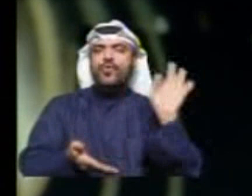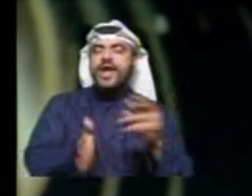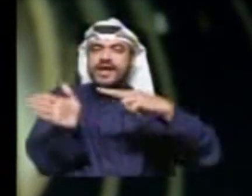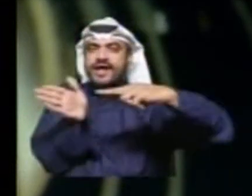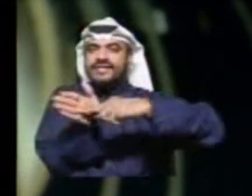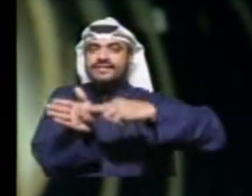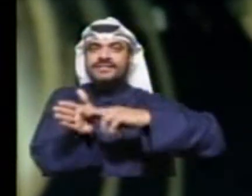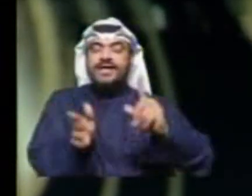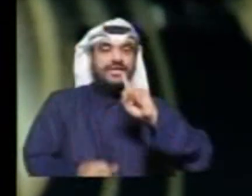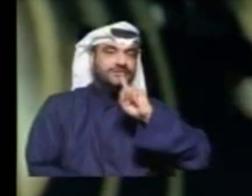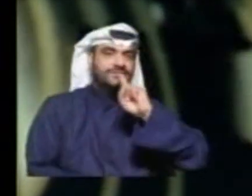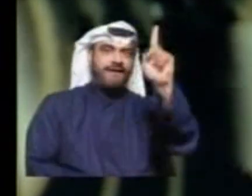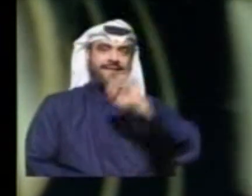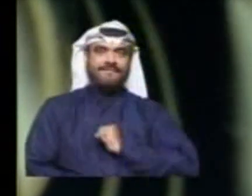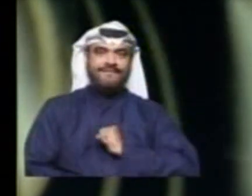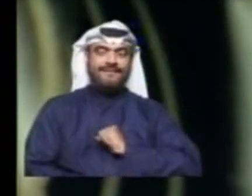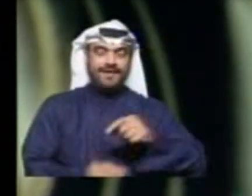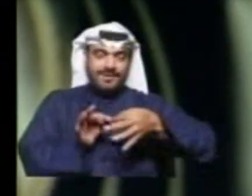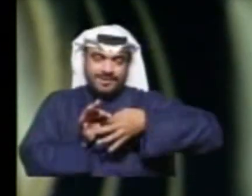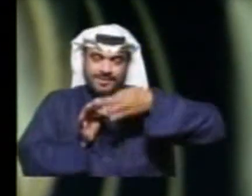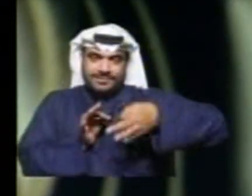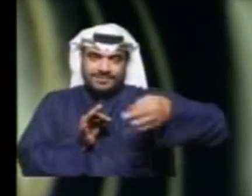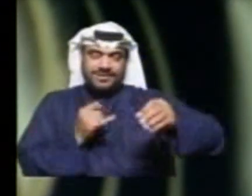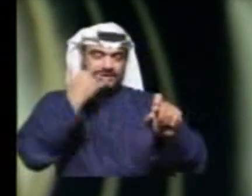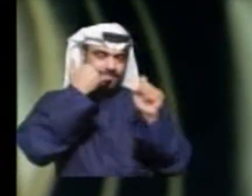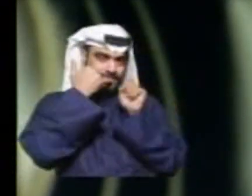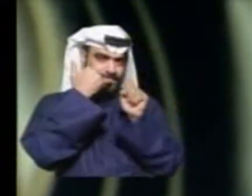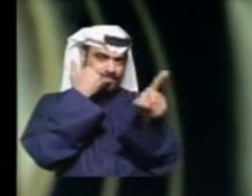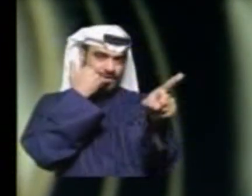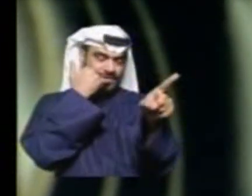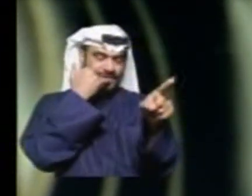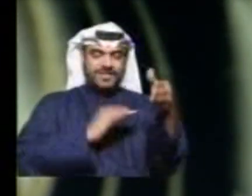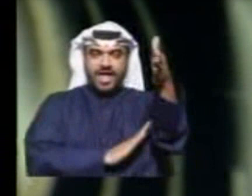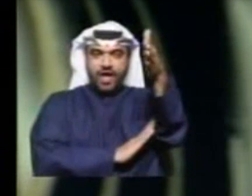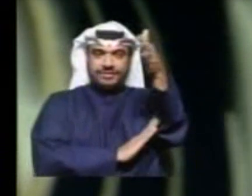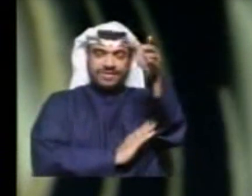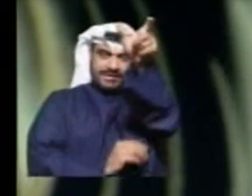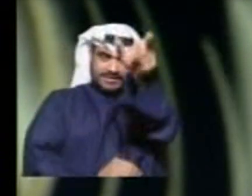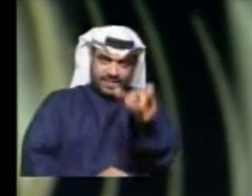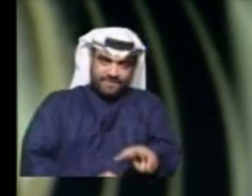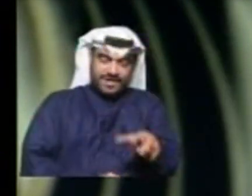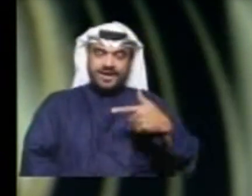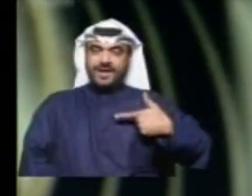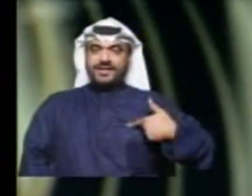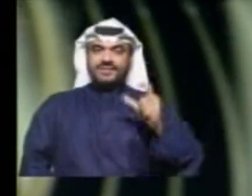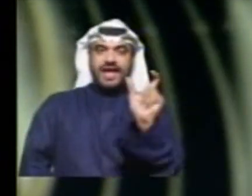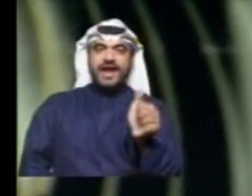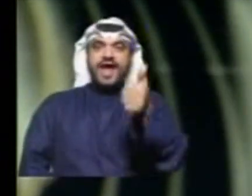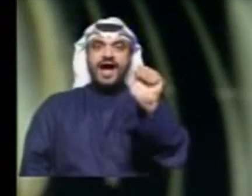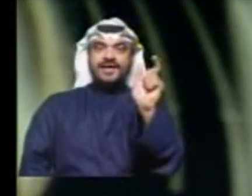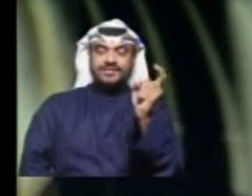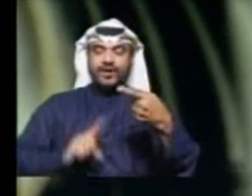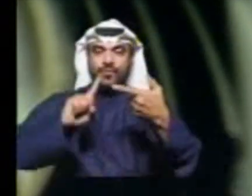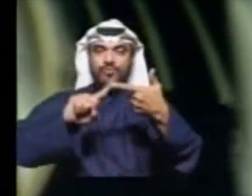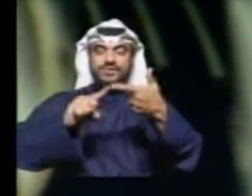شهرا. وللحديث حول هذا الموضوع معنا على الهاتف السفير ناصر الهين، مساعد وزير الخارجية لشؤون المنظمات